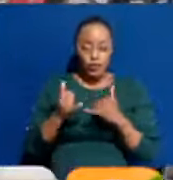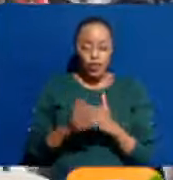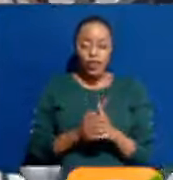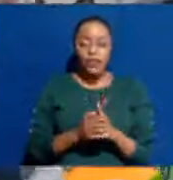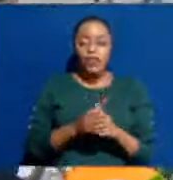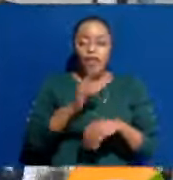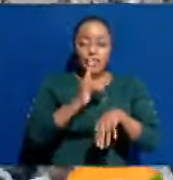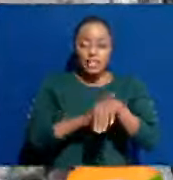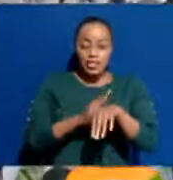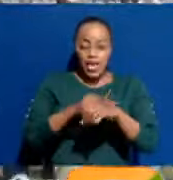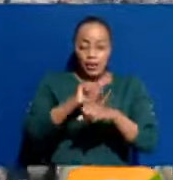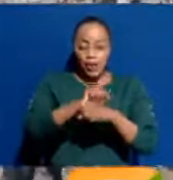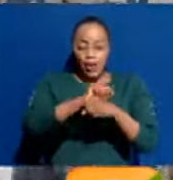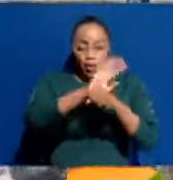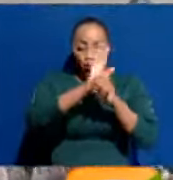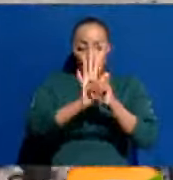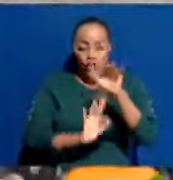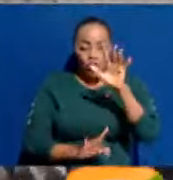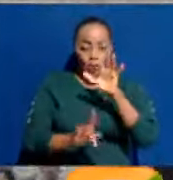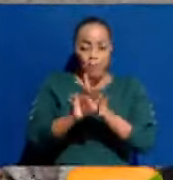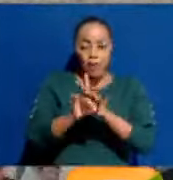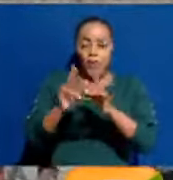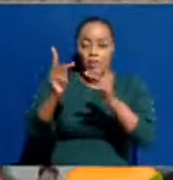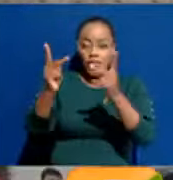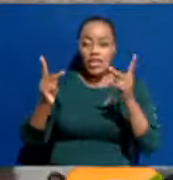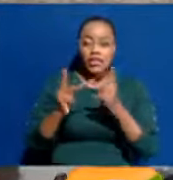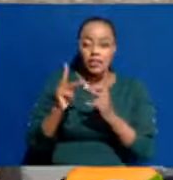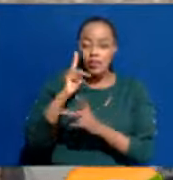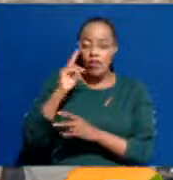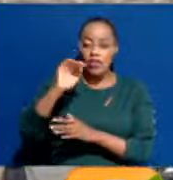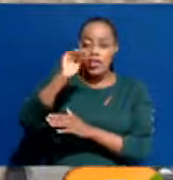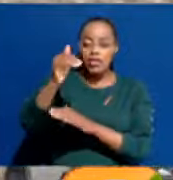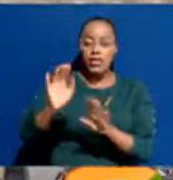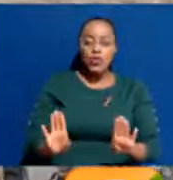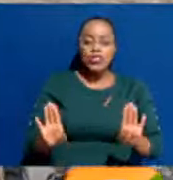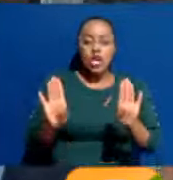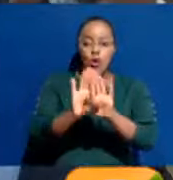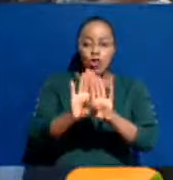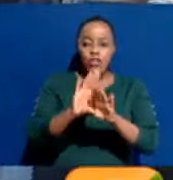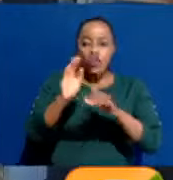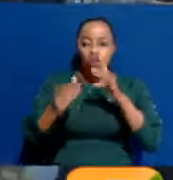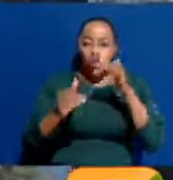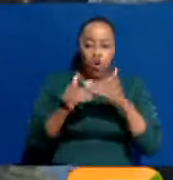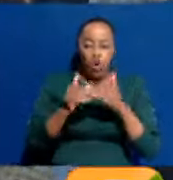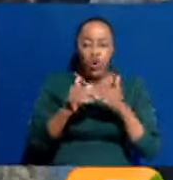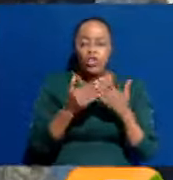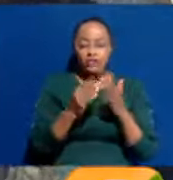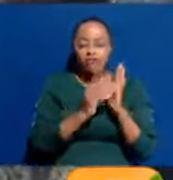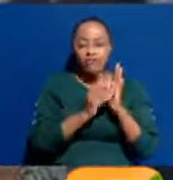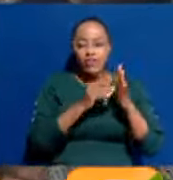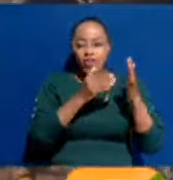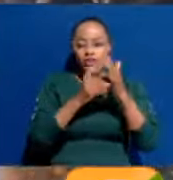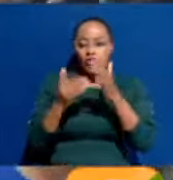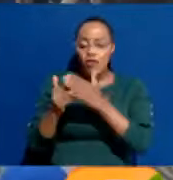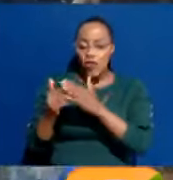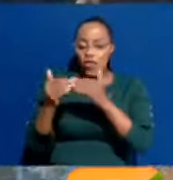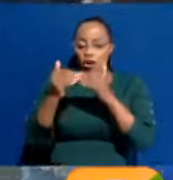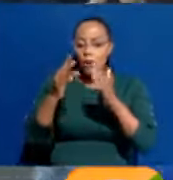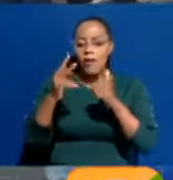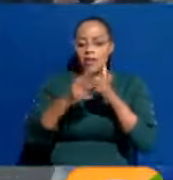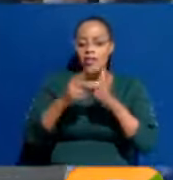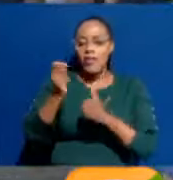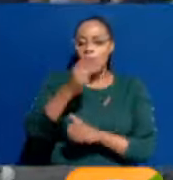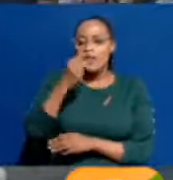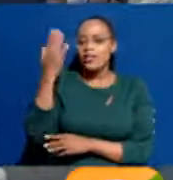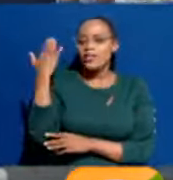Wakati wa janga la COVID-19, kituo hiki na mji huu ulifungwa. Milango ya mji wa Forbidden imefunguliwa miezi 7